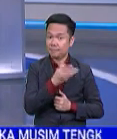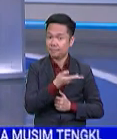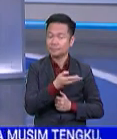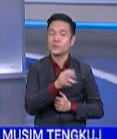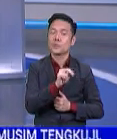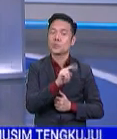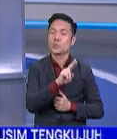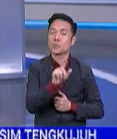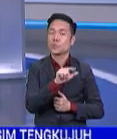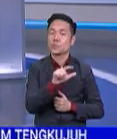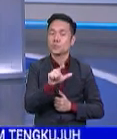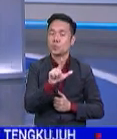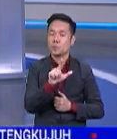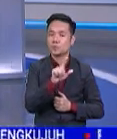Nurul Azmi silakan